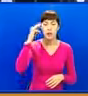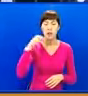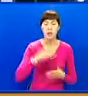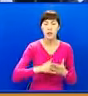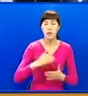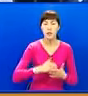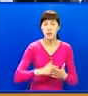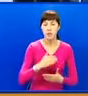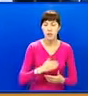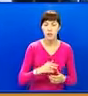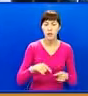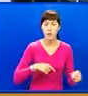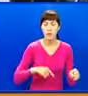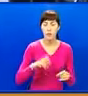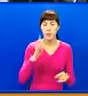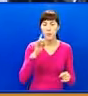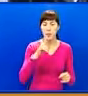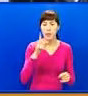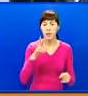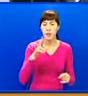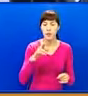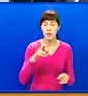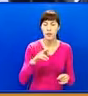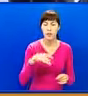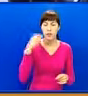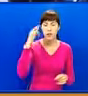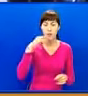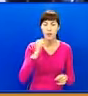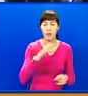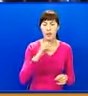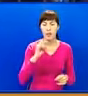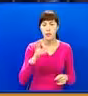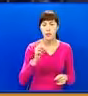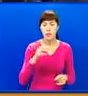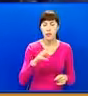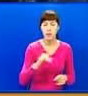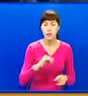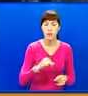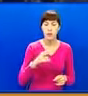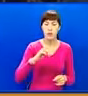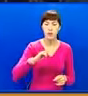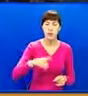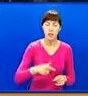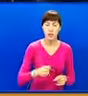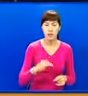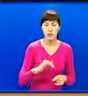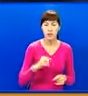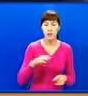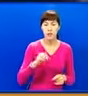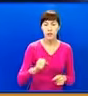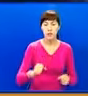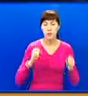теннисі, футболда айтса Бразилия дегендей. А Қазақстанда айтса асық ату, ләңгі тебу, көкпар деген